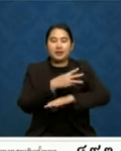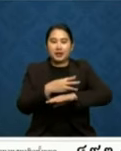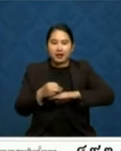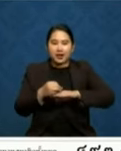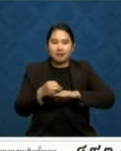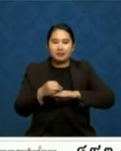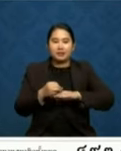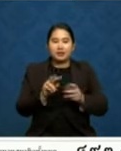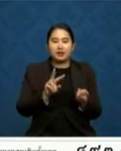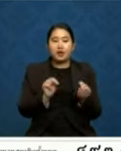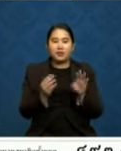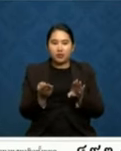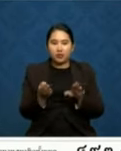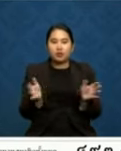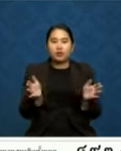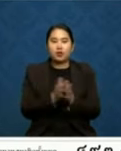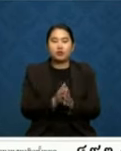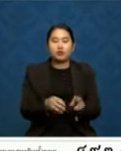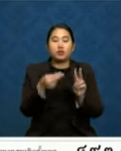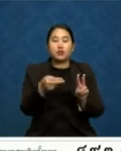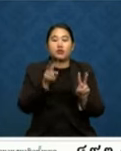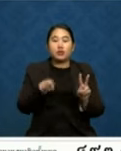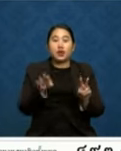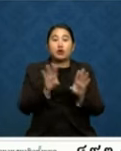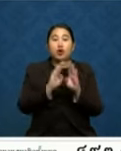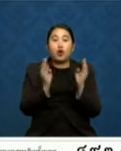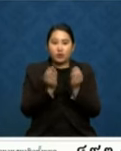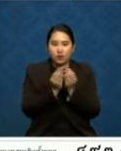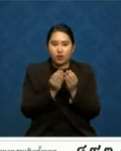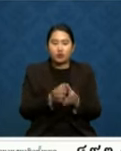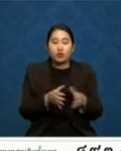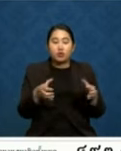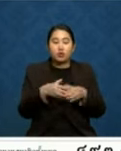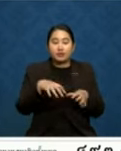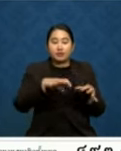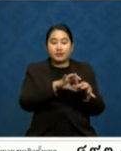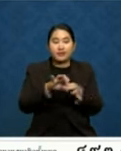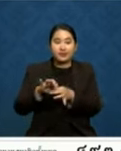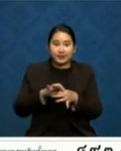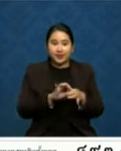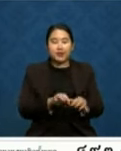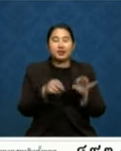มกว่า 22,000 ครอบครัวและผู้ที่เกี่ยวข้องอีกไม่ต่ำกว่า